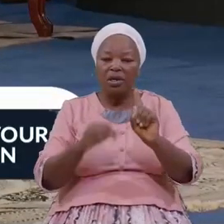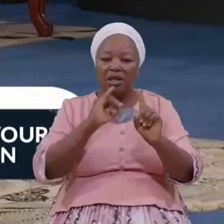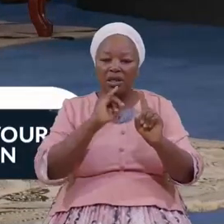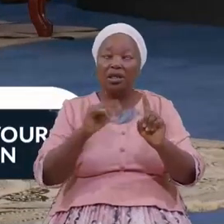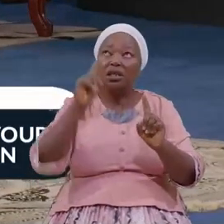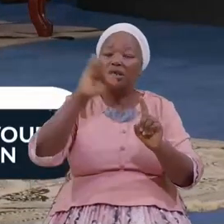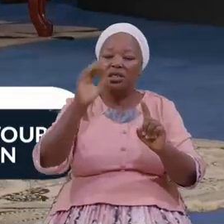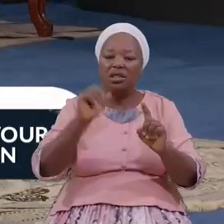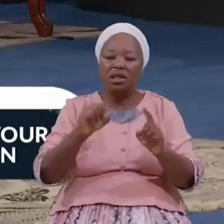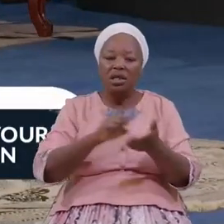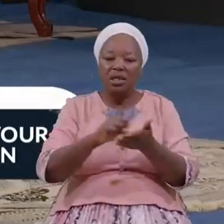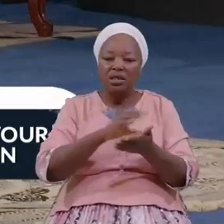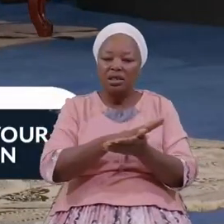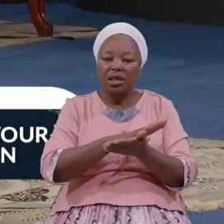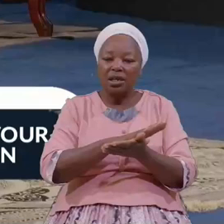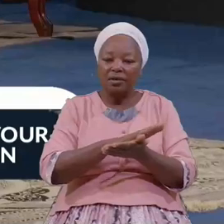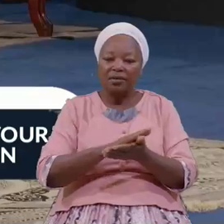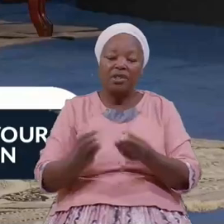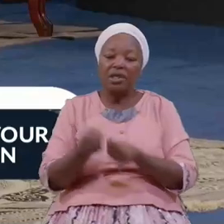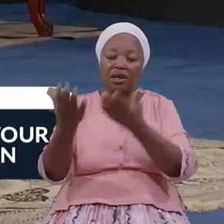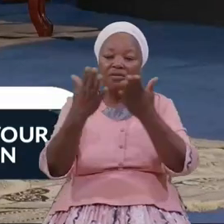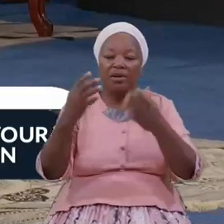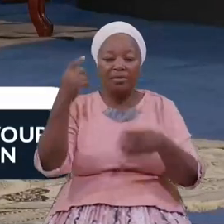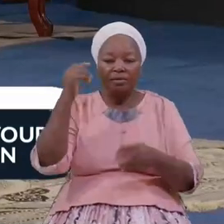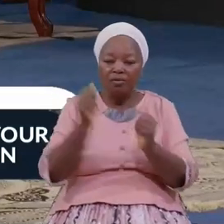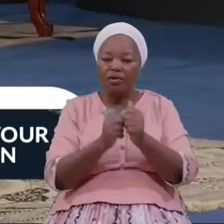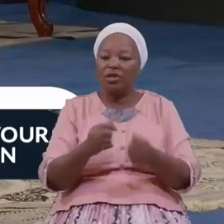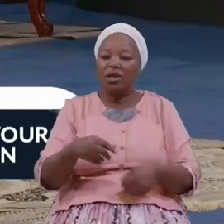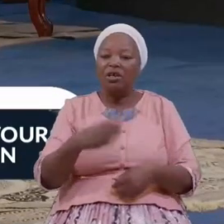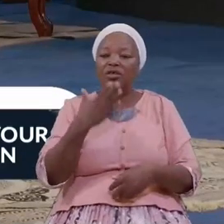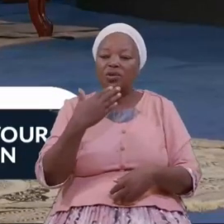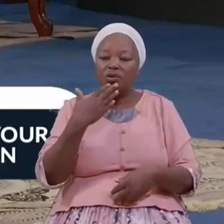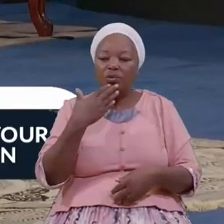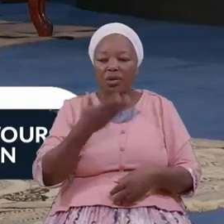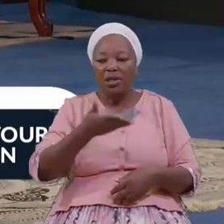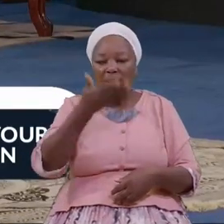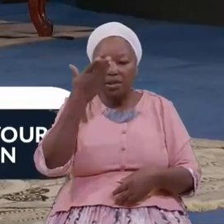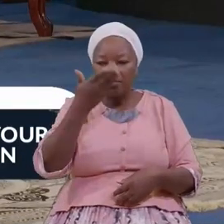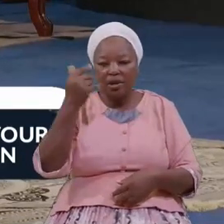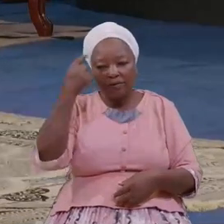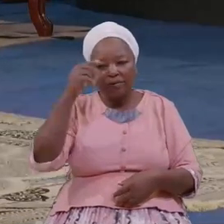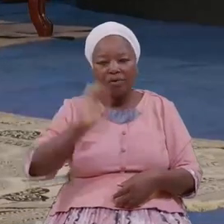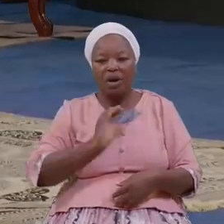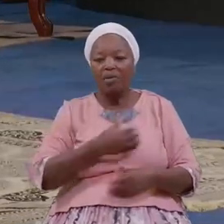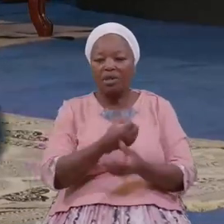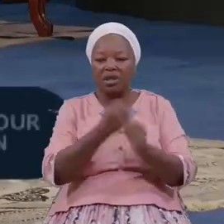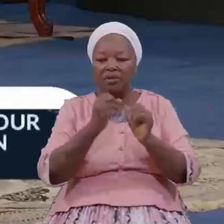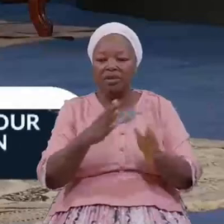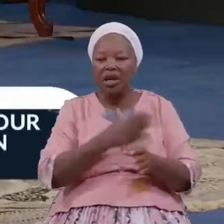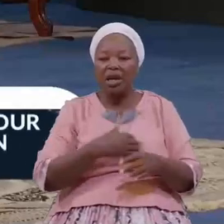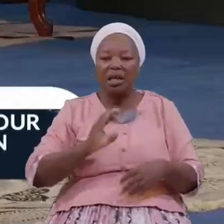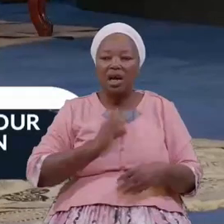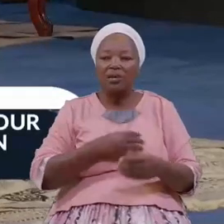sacrifice de bonne odeur pour notre salut et notre sanctification.